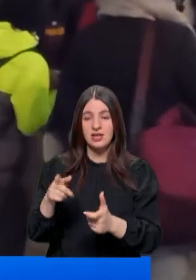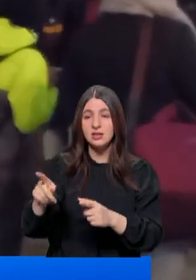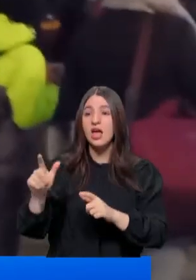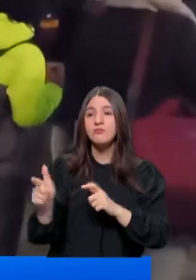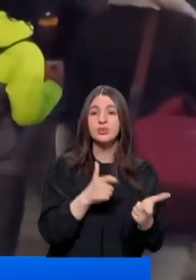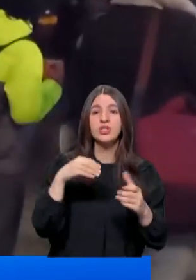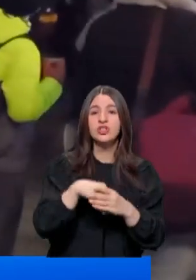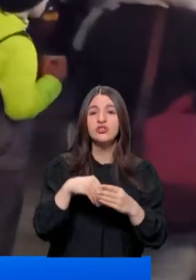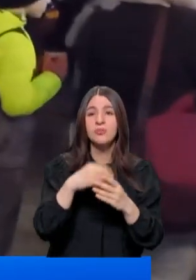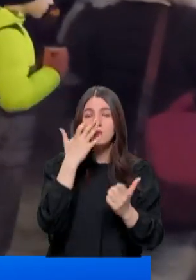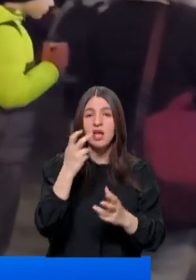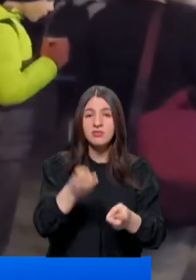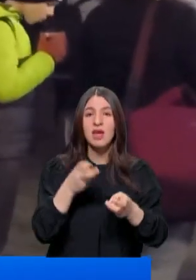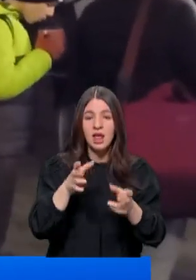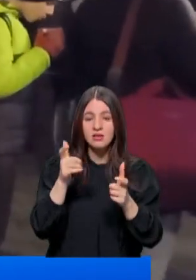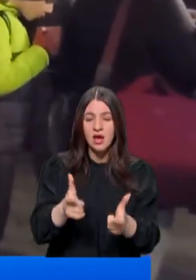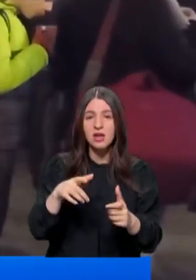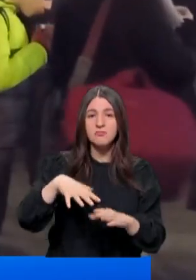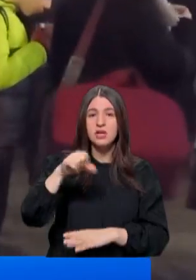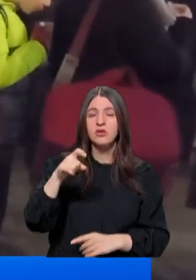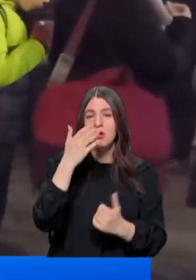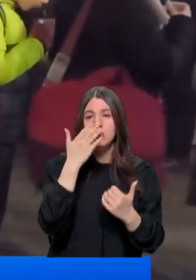tren istasyonunu doldurdu.